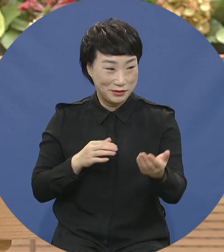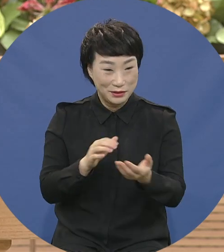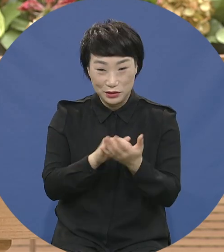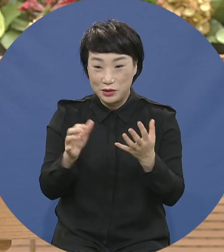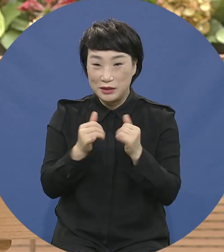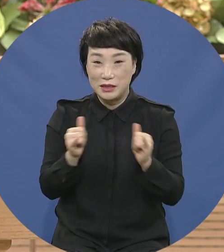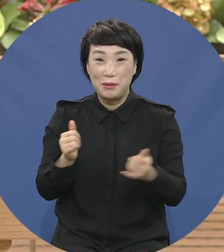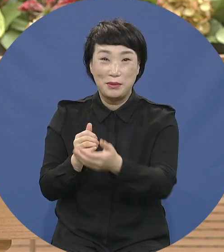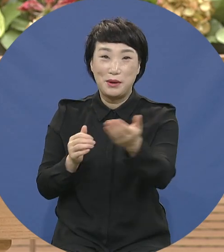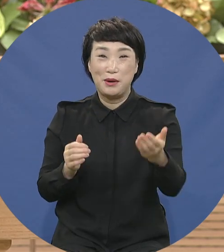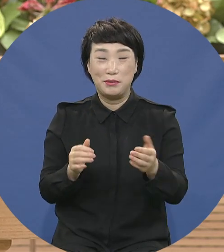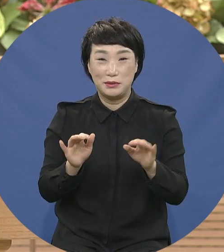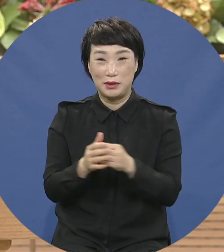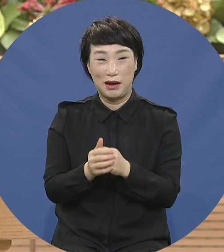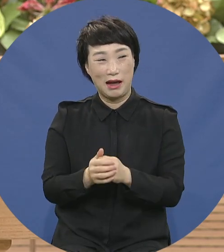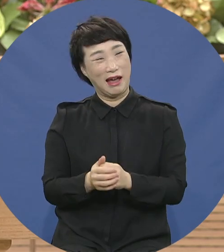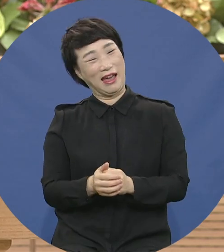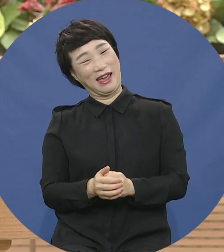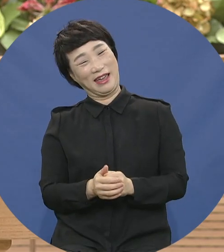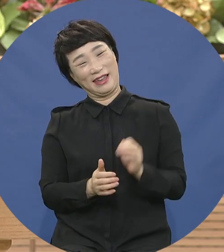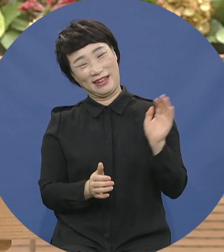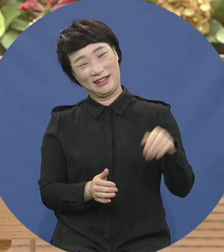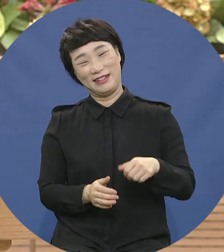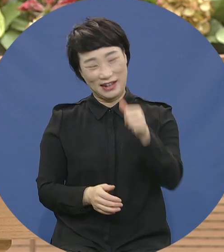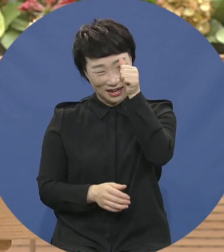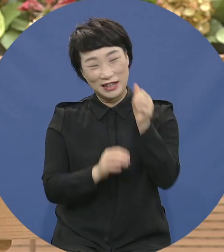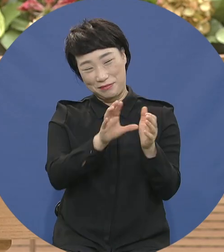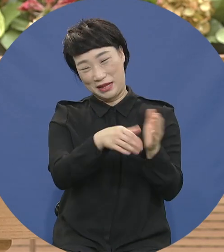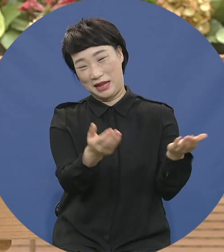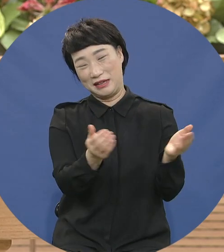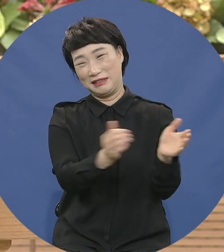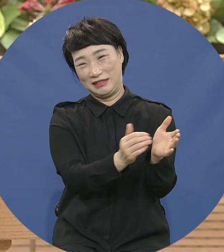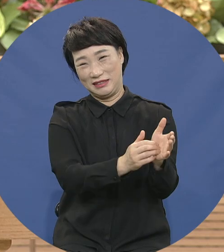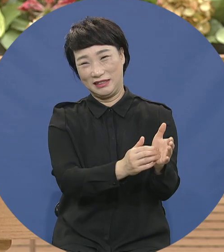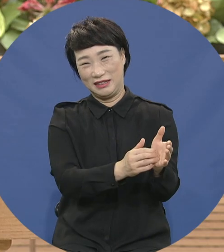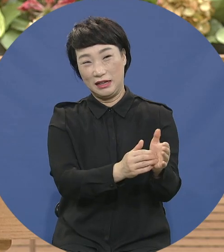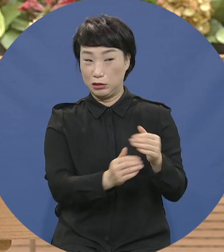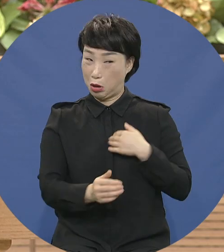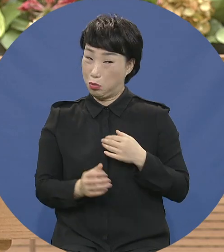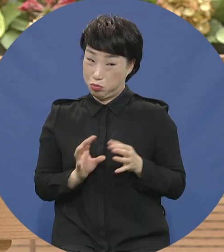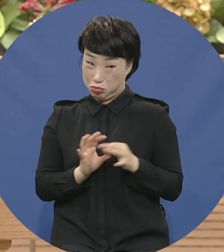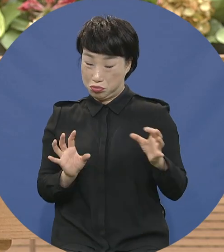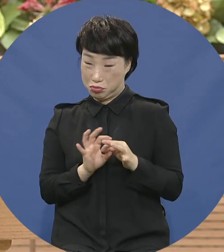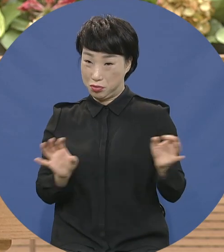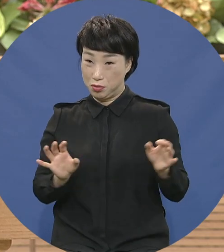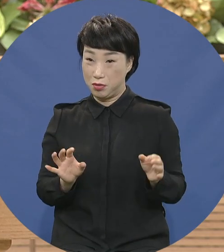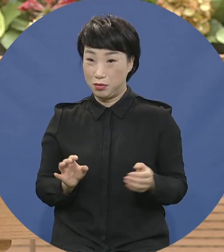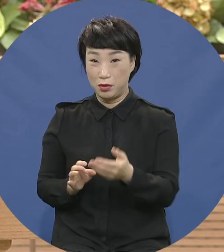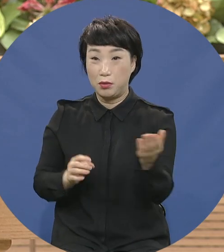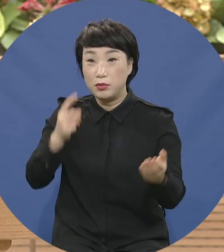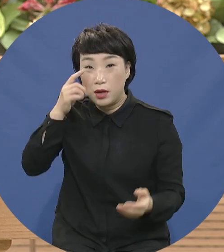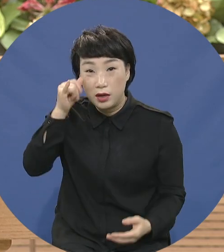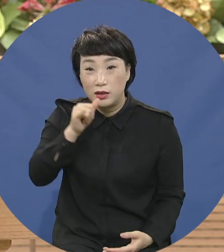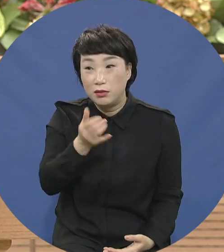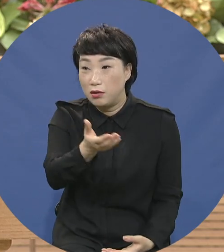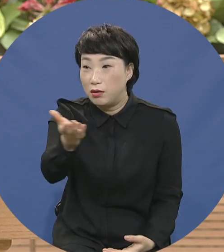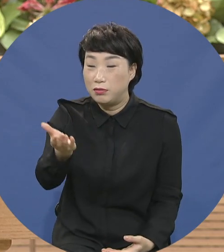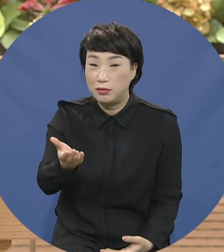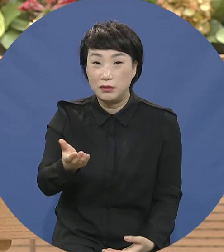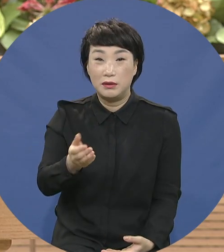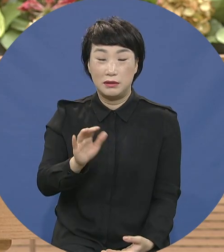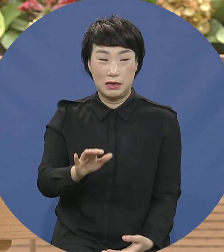사람들은 그거 아담 얘기지 내 얘기는 아니야,